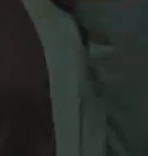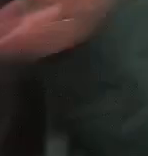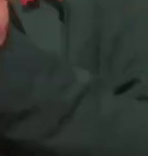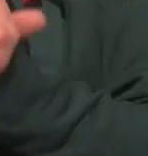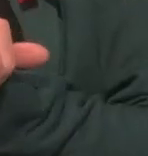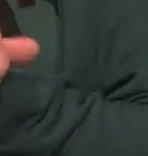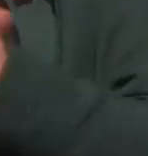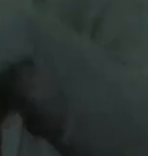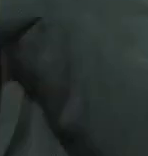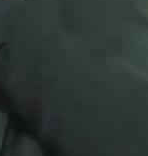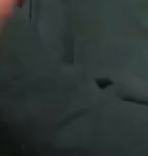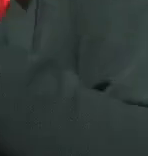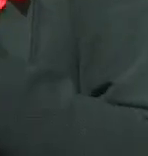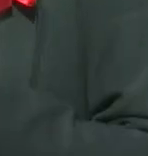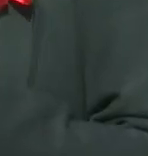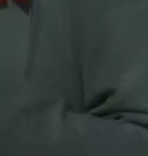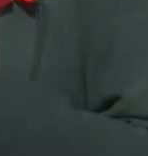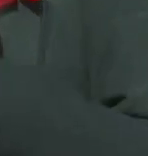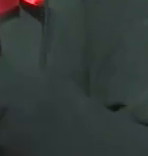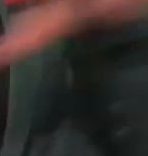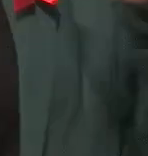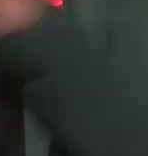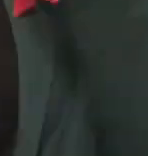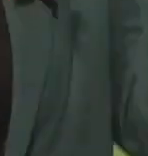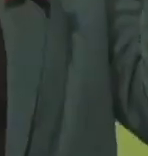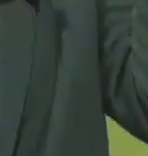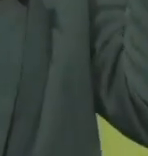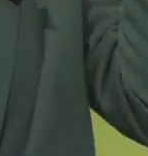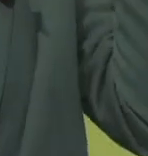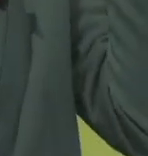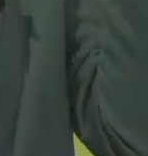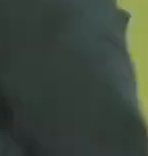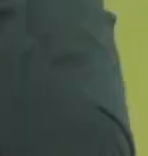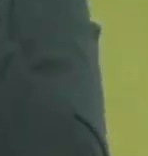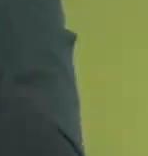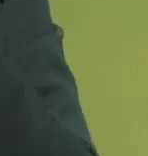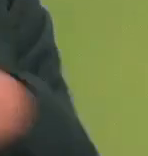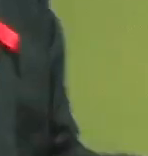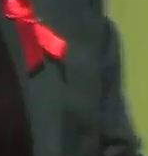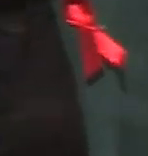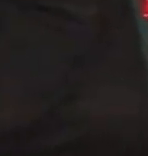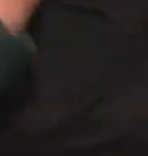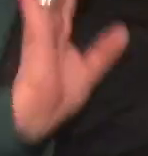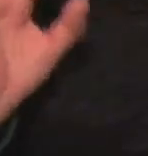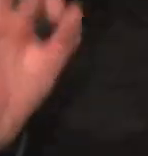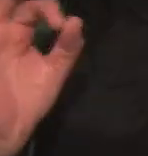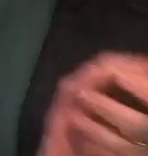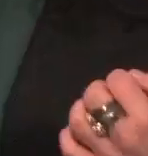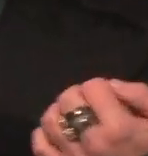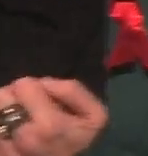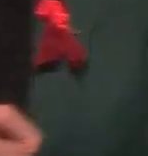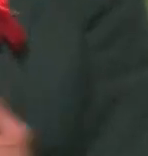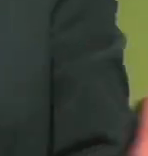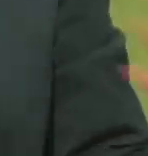Also, ja, ich bin einfach aufgeregt, tut mir leid. Ich mache das jetzt zum ersten Mal. Entschuldigung.